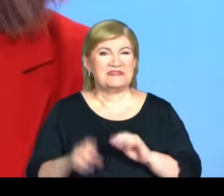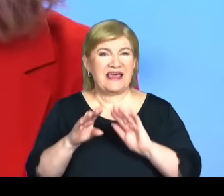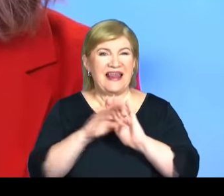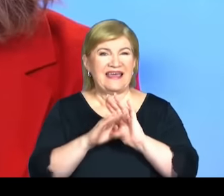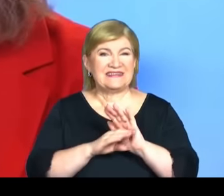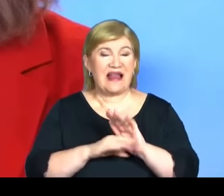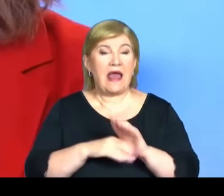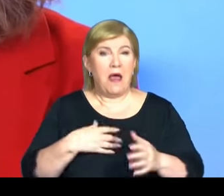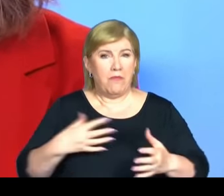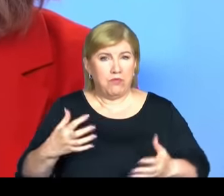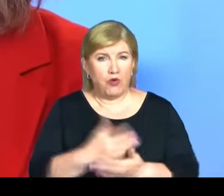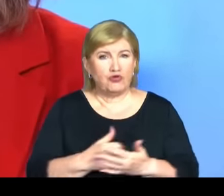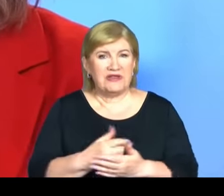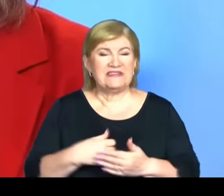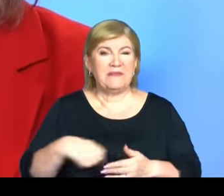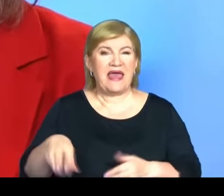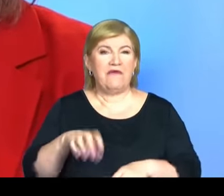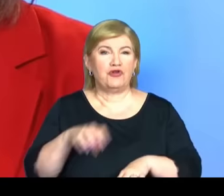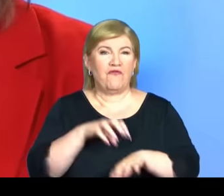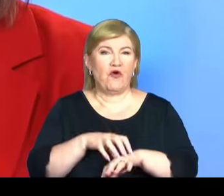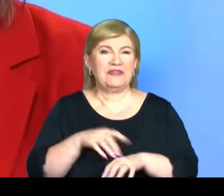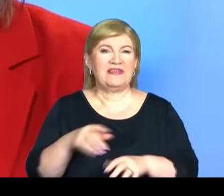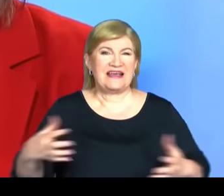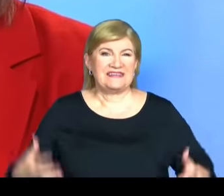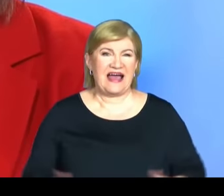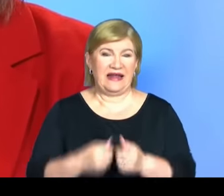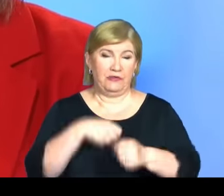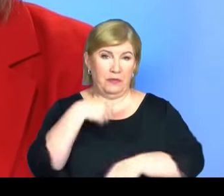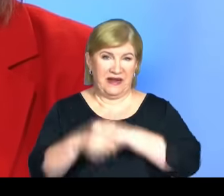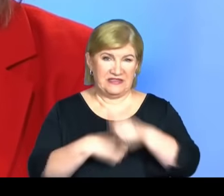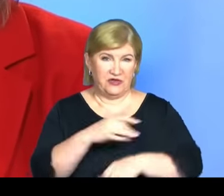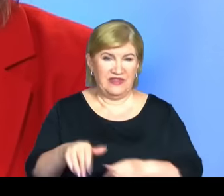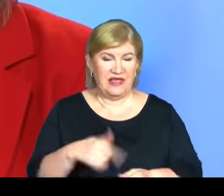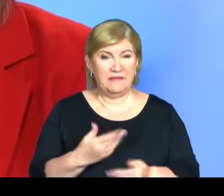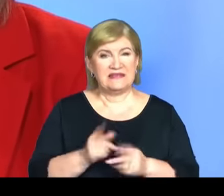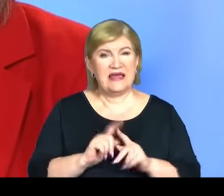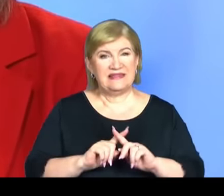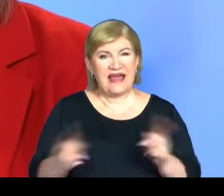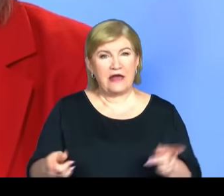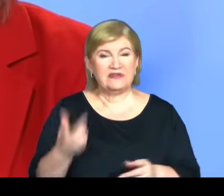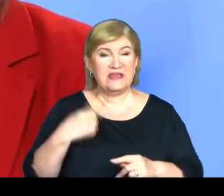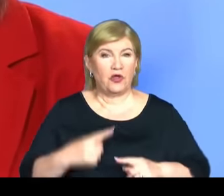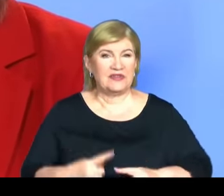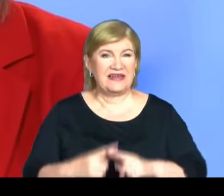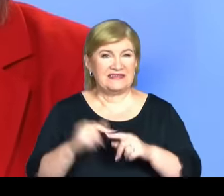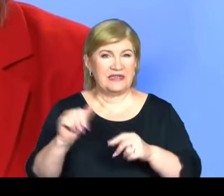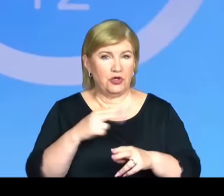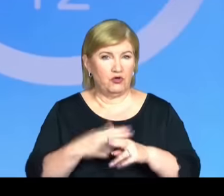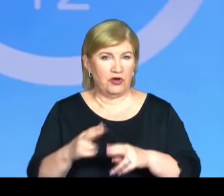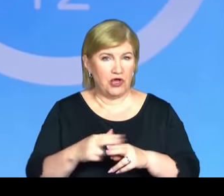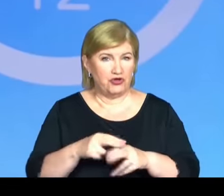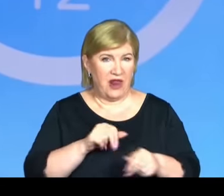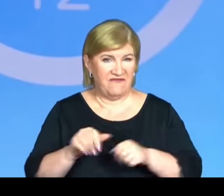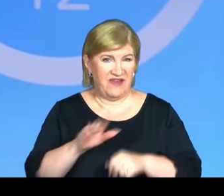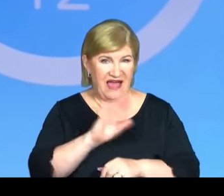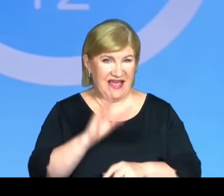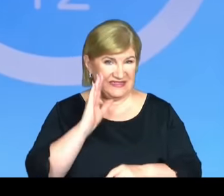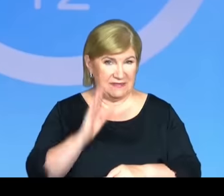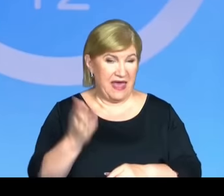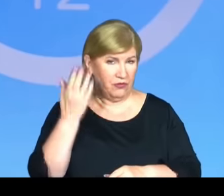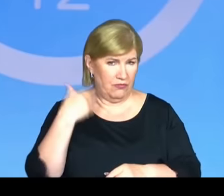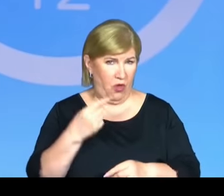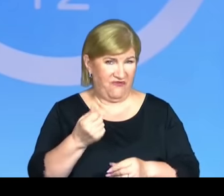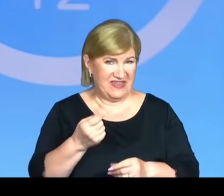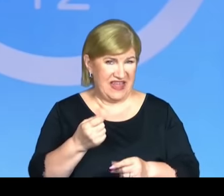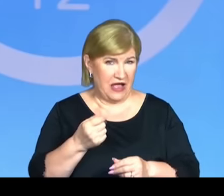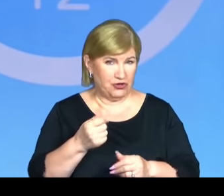práve na záchranu pracovných miest. Na rozdiel od krízy, ktorú riešila vláda Smeru, finančnej krízy,